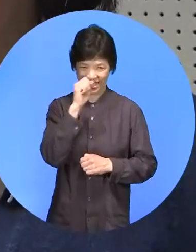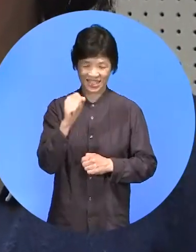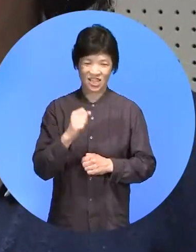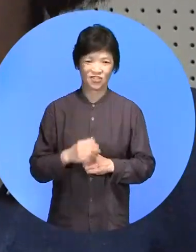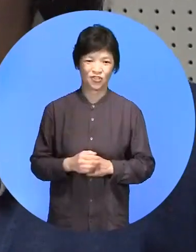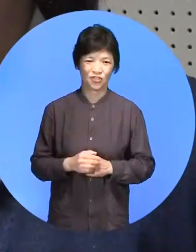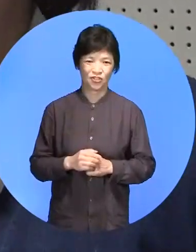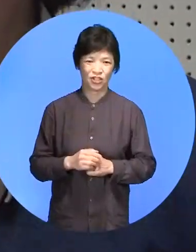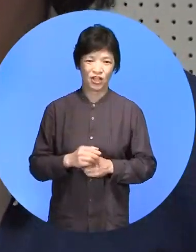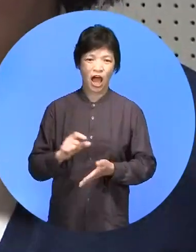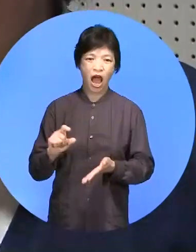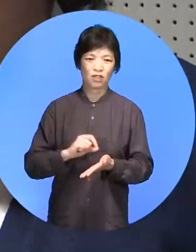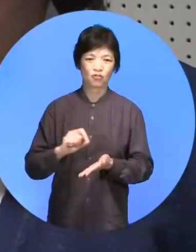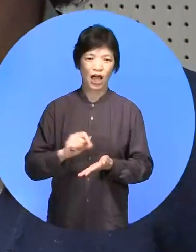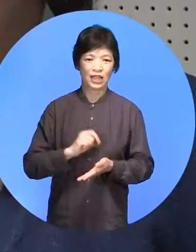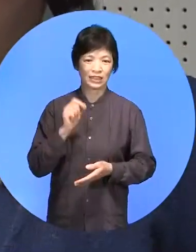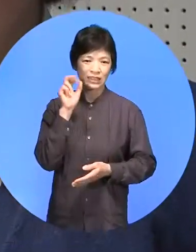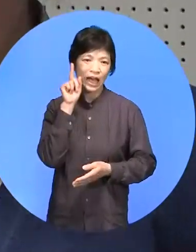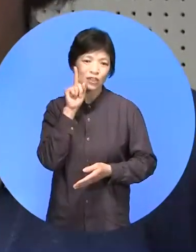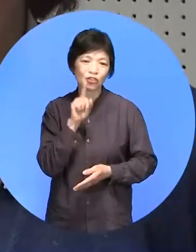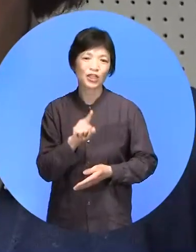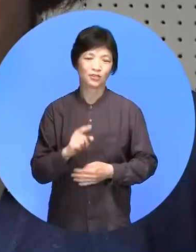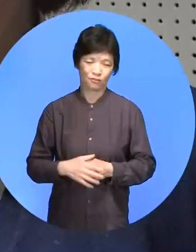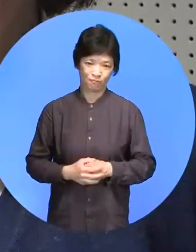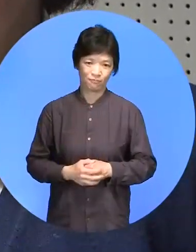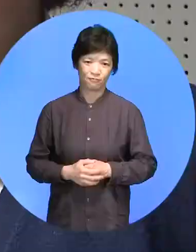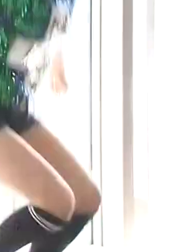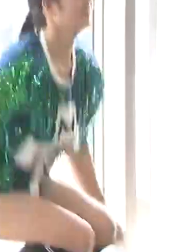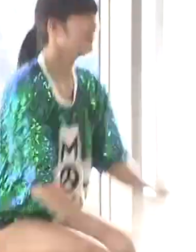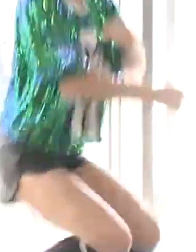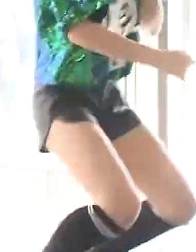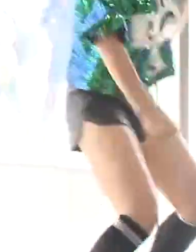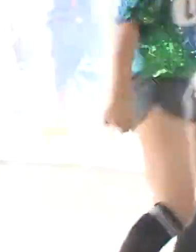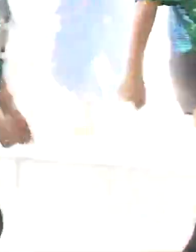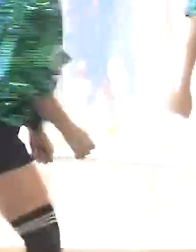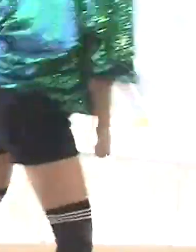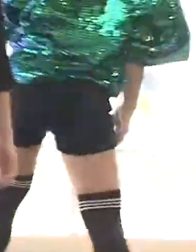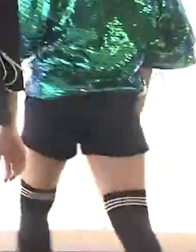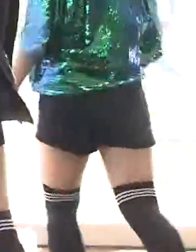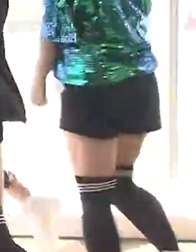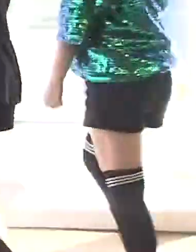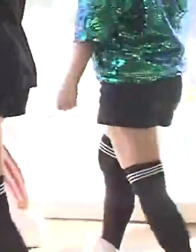めっちゃいい。 めっちゃいいです、ね、 使いやすいです。すごい。